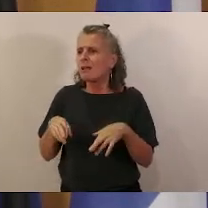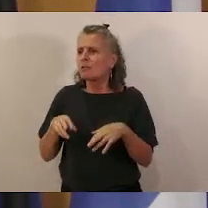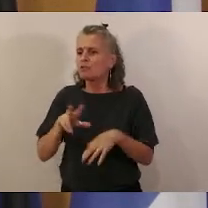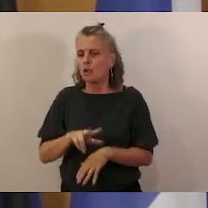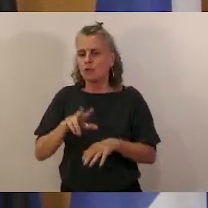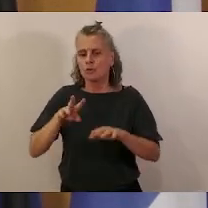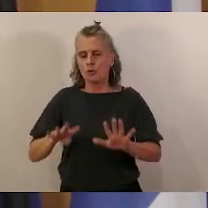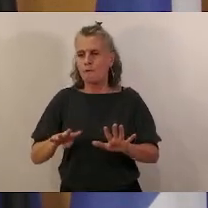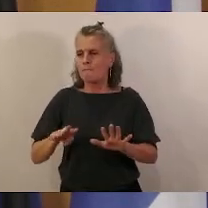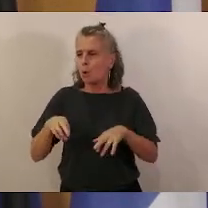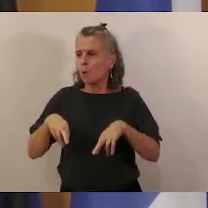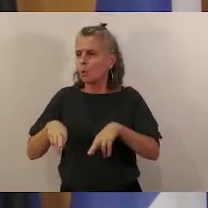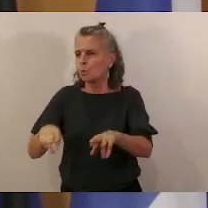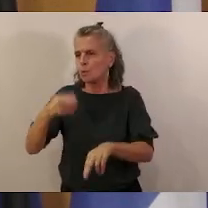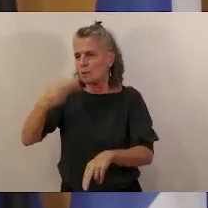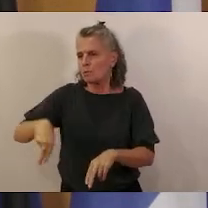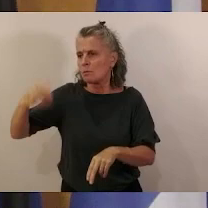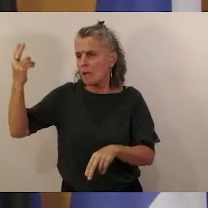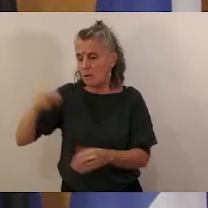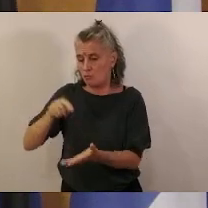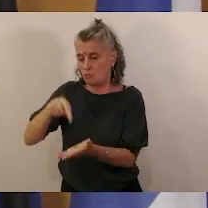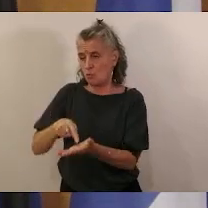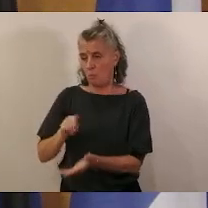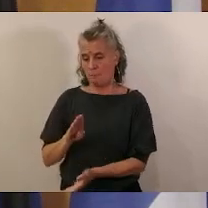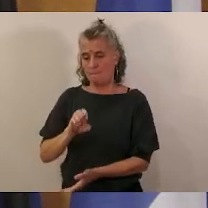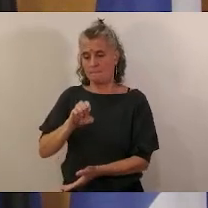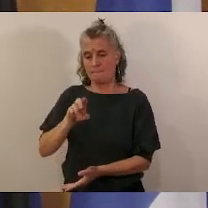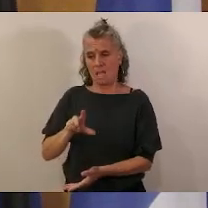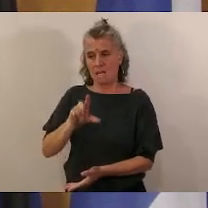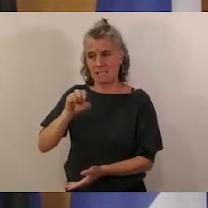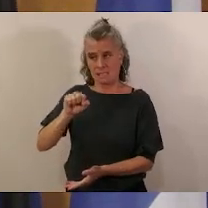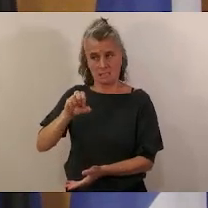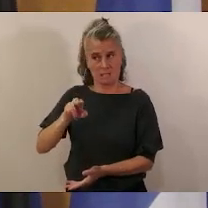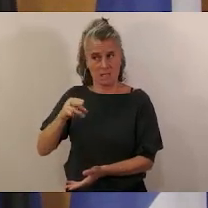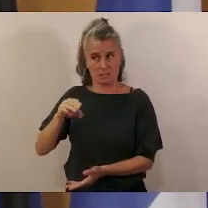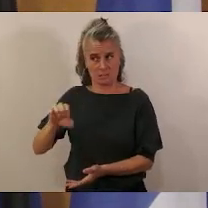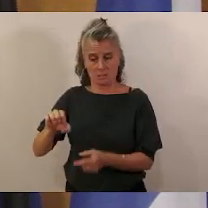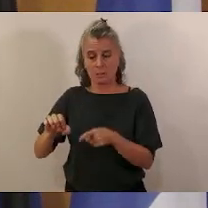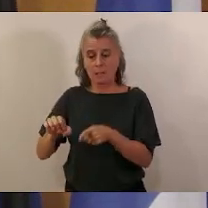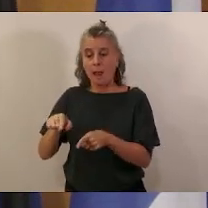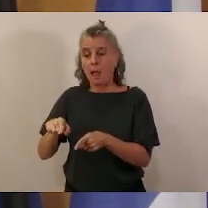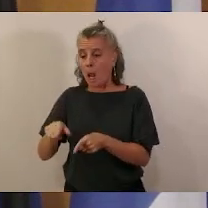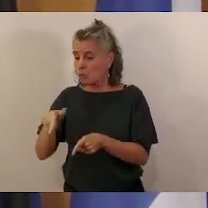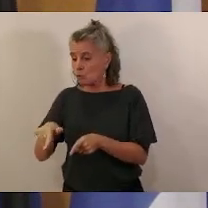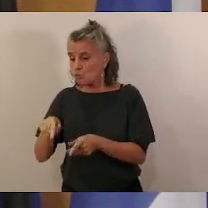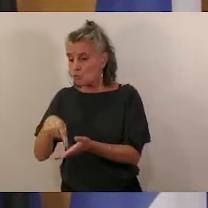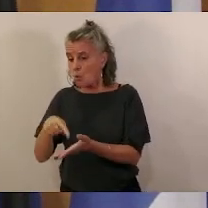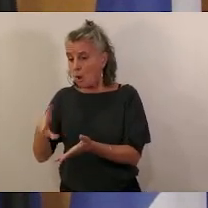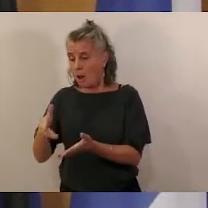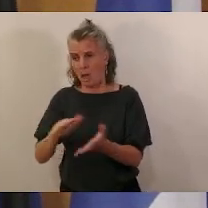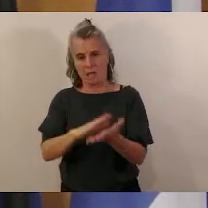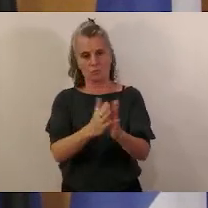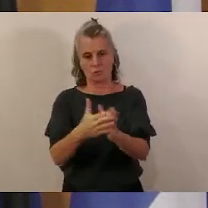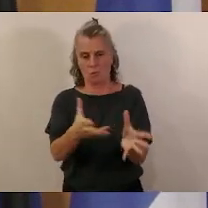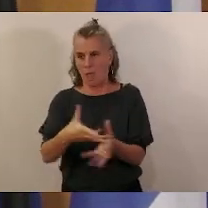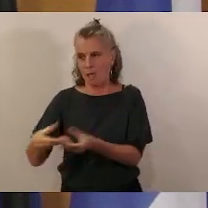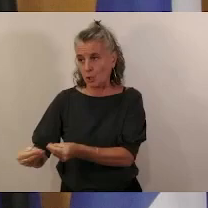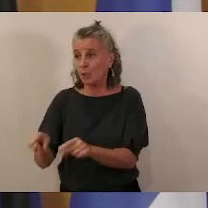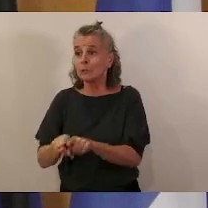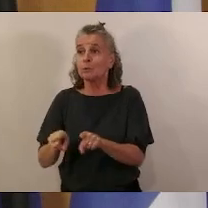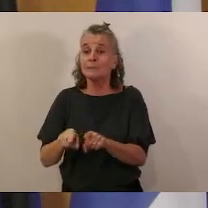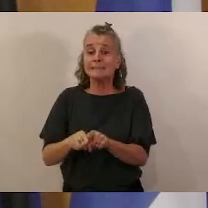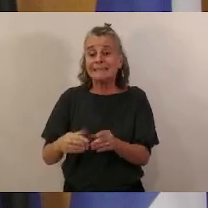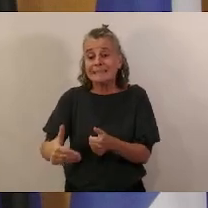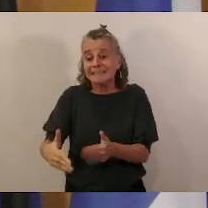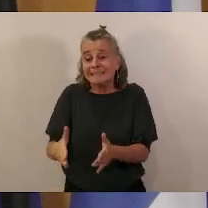Nationale à Belzunce, et qui va permettre d'accueillir des associations et surtout le siège de la régie de quartier.